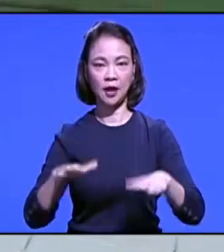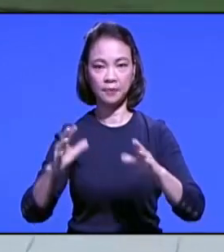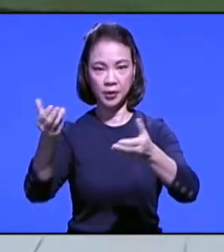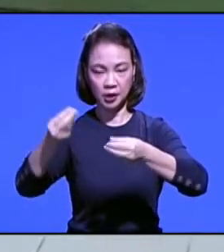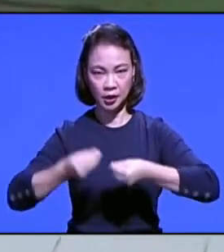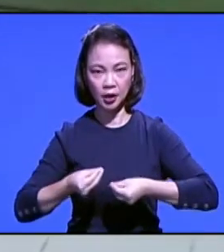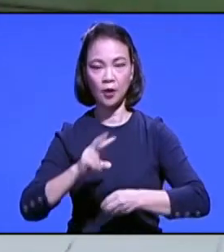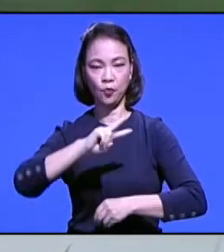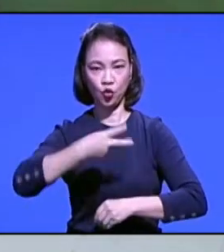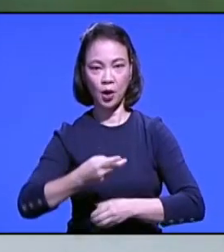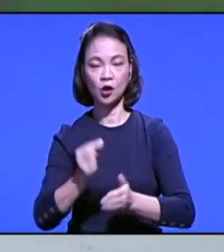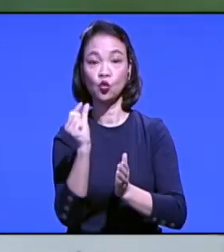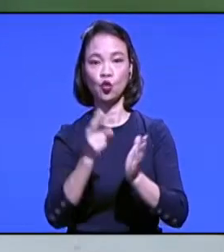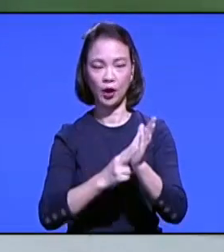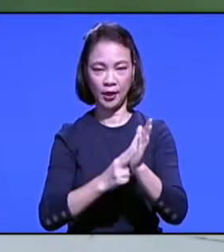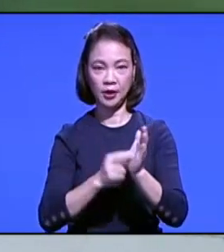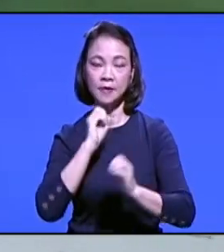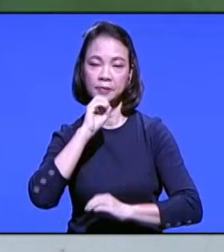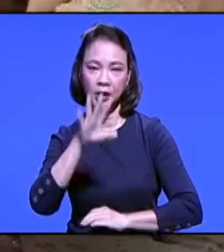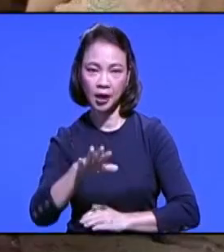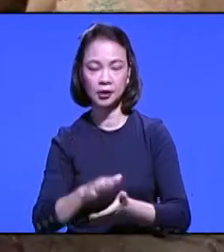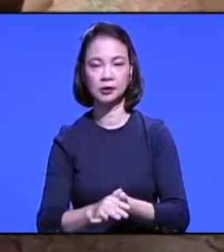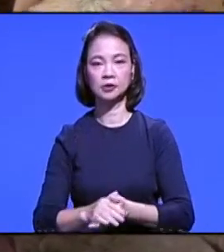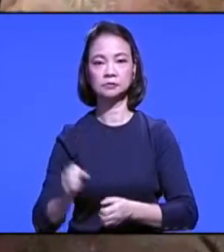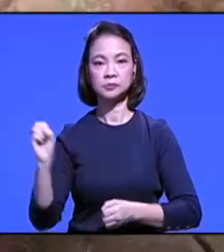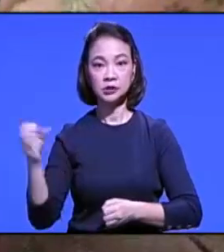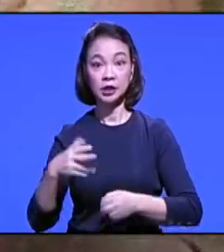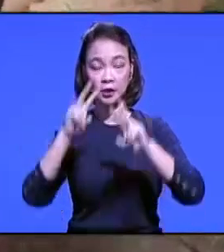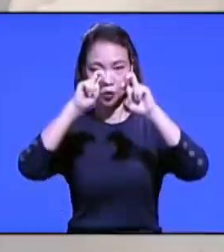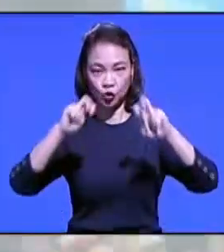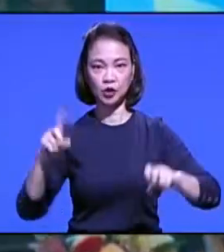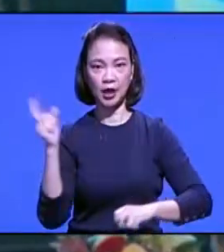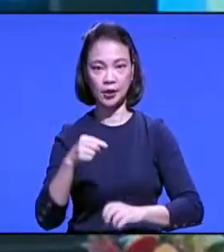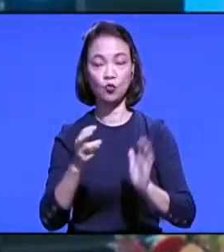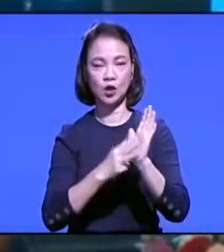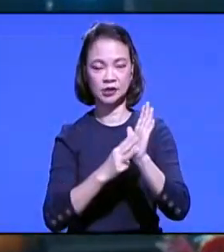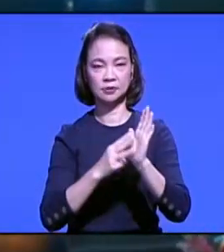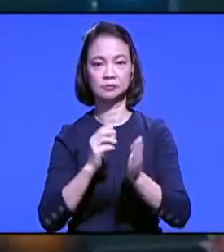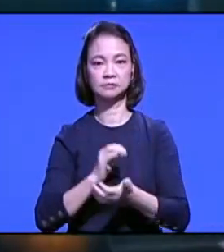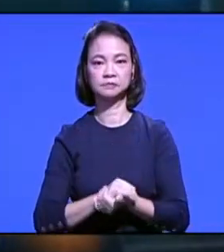draft perubahan ujian nasional pun mengaku tengah mengkaji usulan dari Menteri Muhajir.